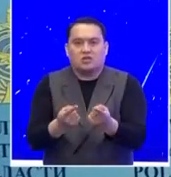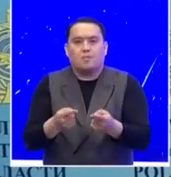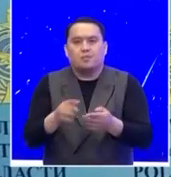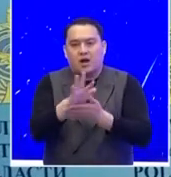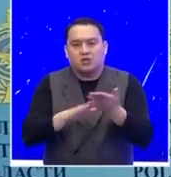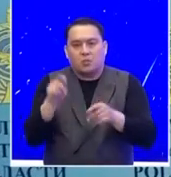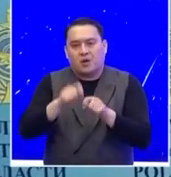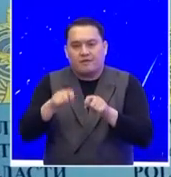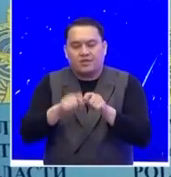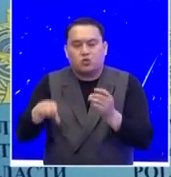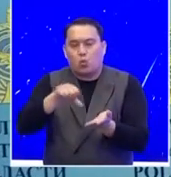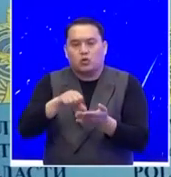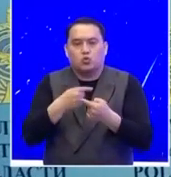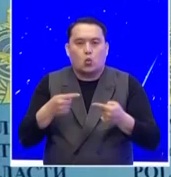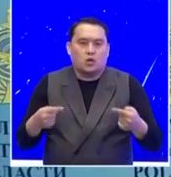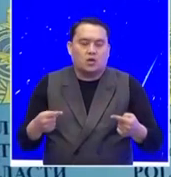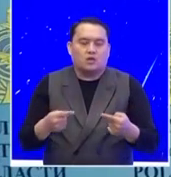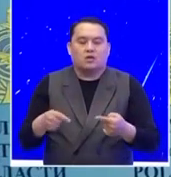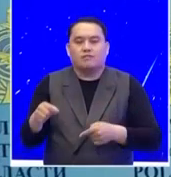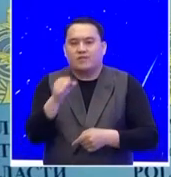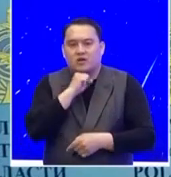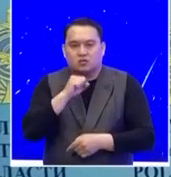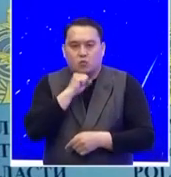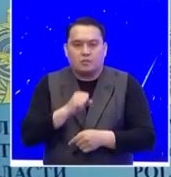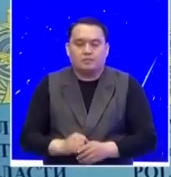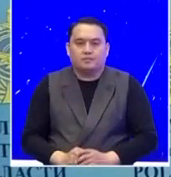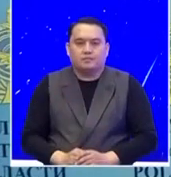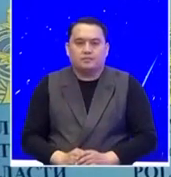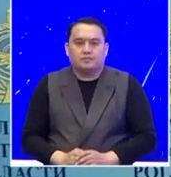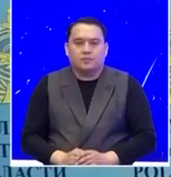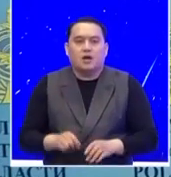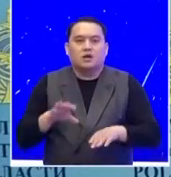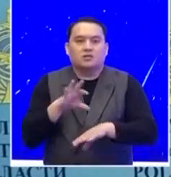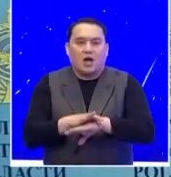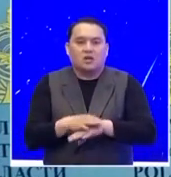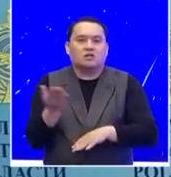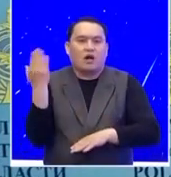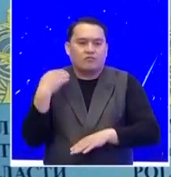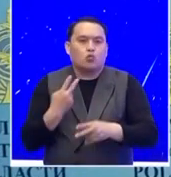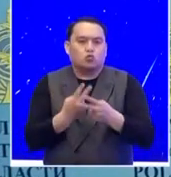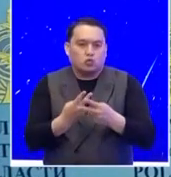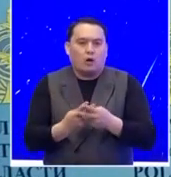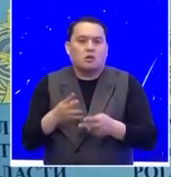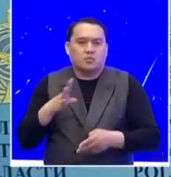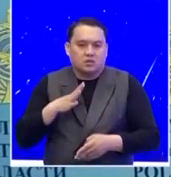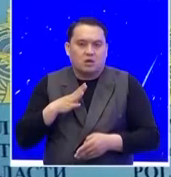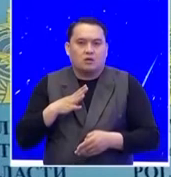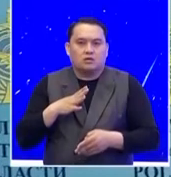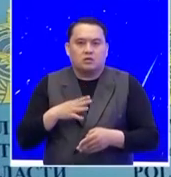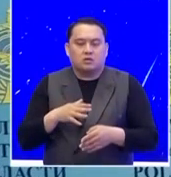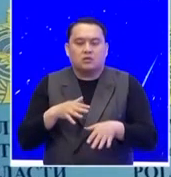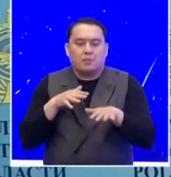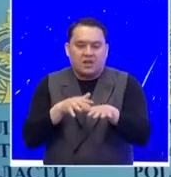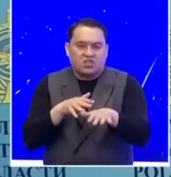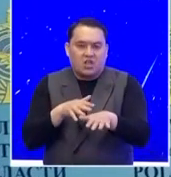продолжается проверка его причастности к другим подобным нераскрытым преступлениям. Задержанный ранее привлекался к уголовной ответственности за разбойное